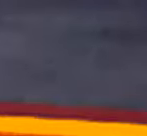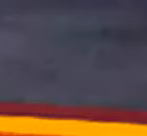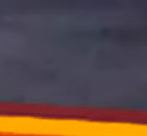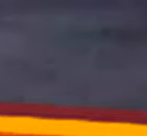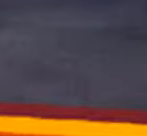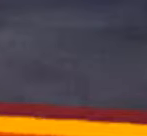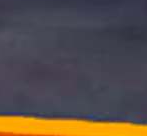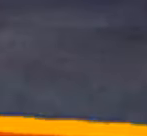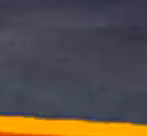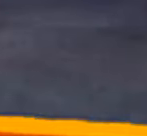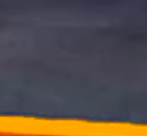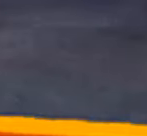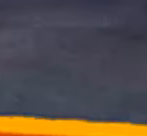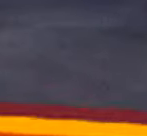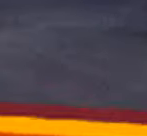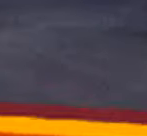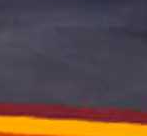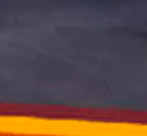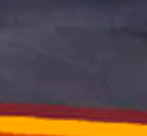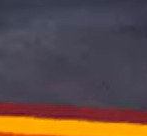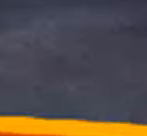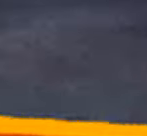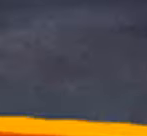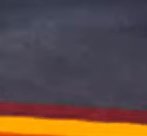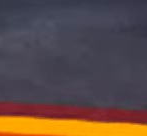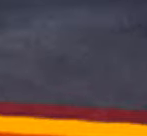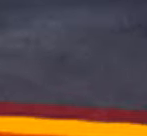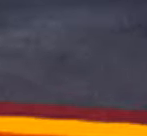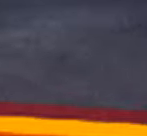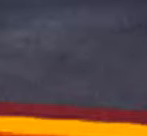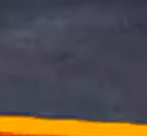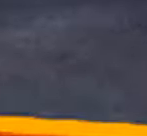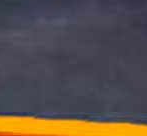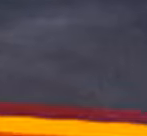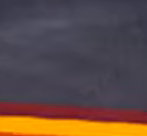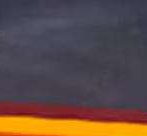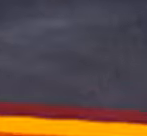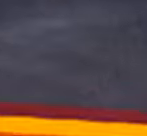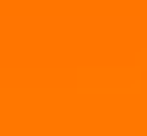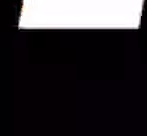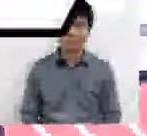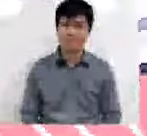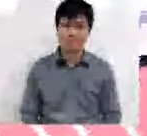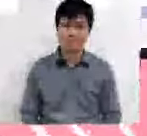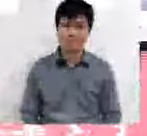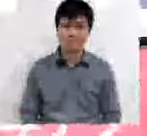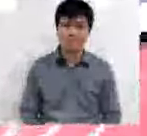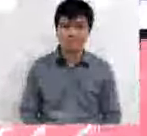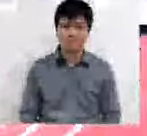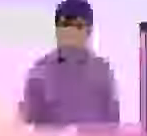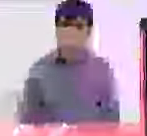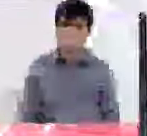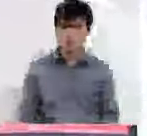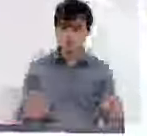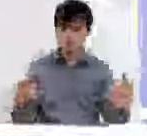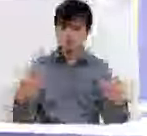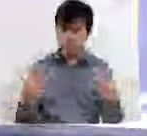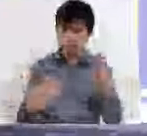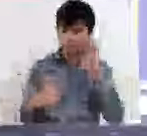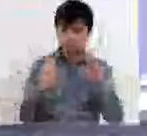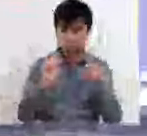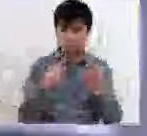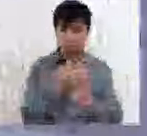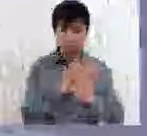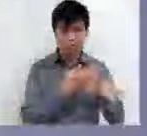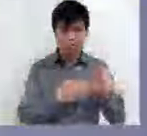Carlson sa one-on-one interview ni News 5 Chief Luchi Cruz Valdez. Tutok lang mga kapatid, magbabalik pa ang